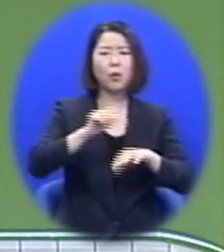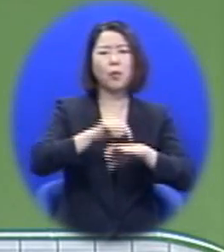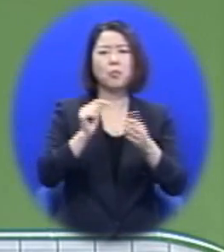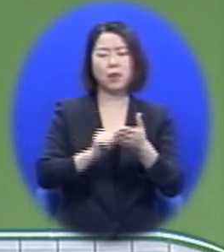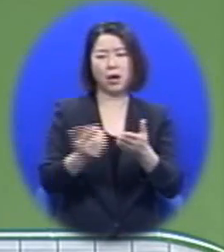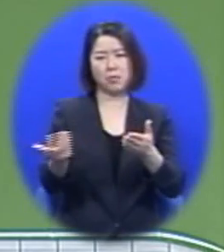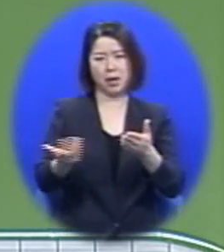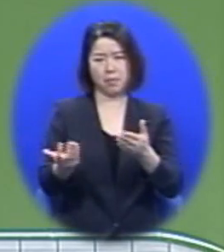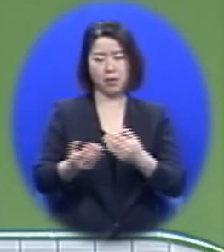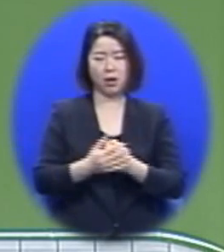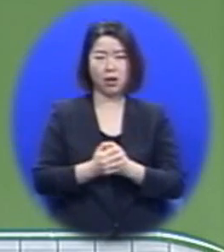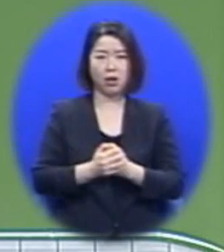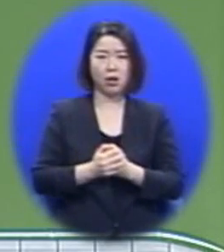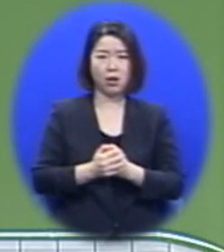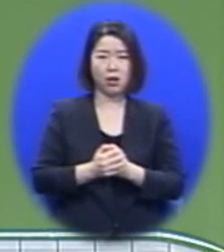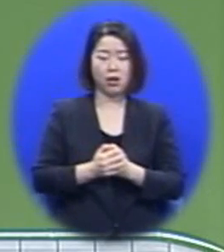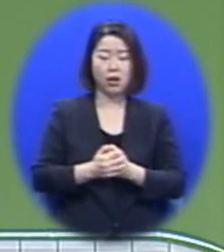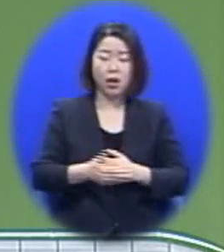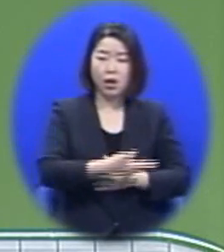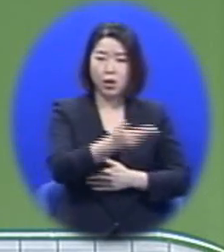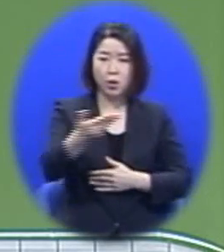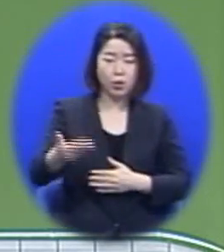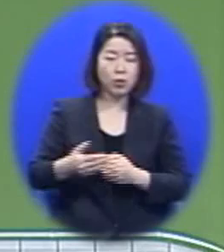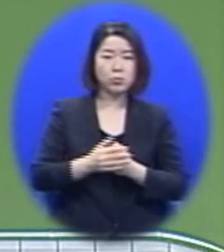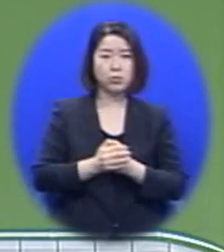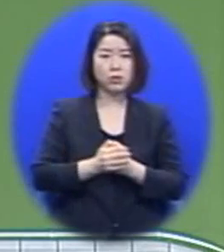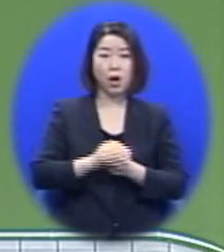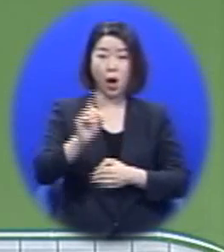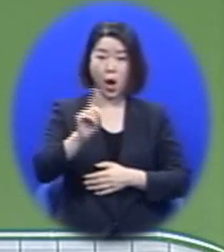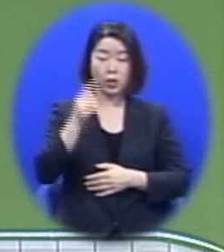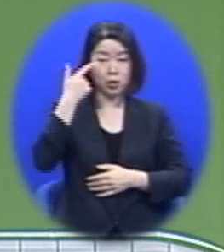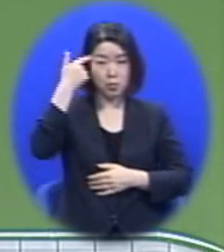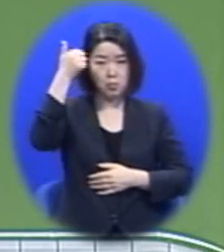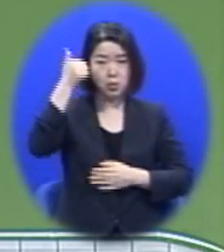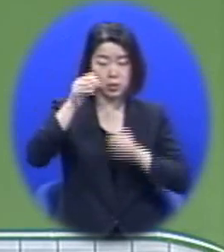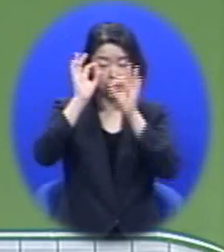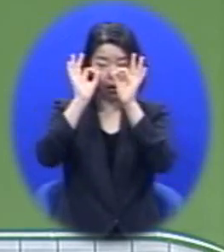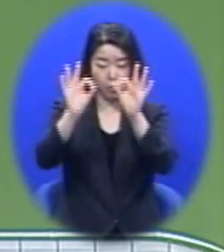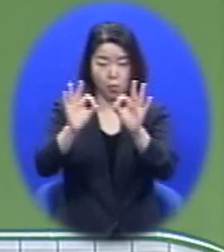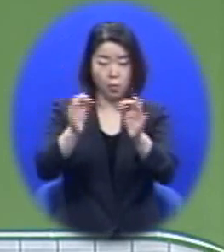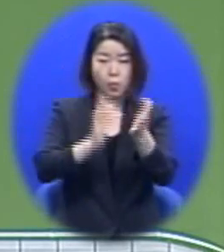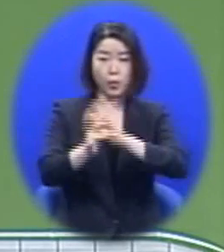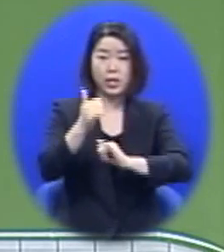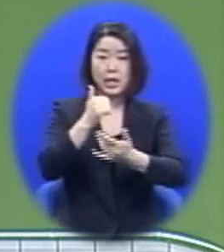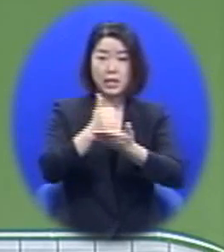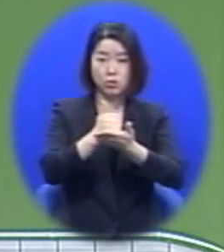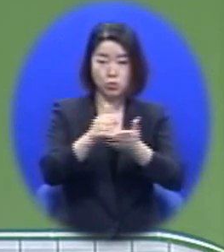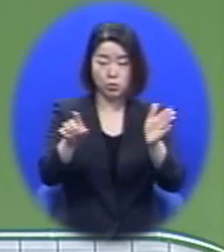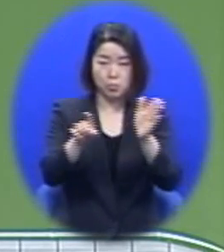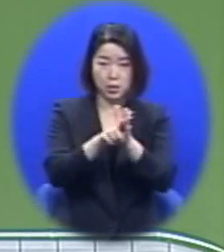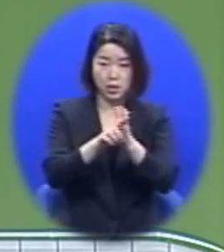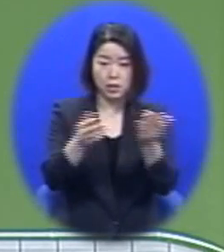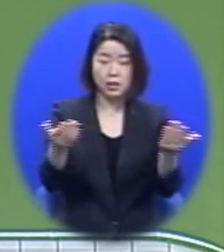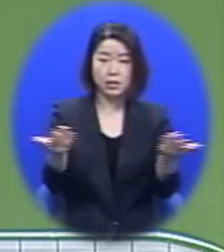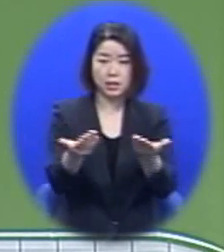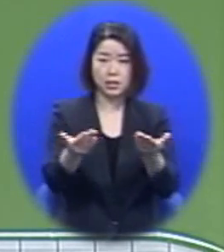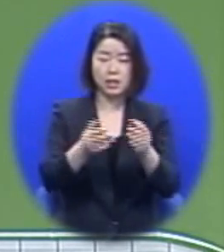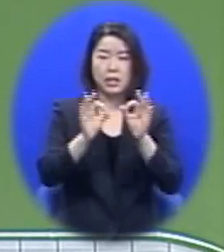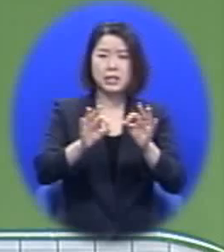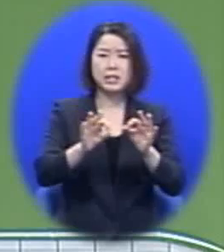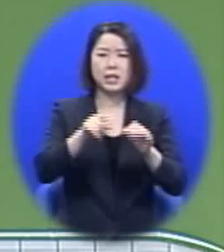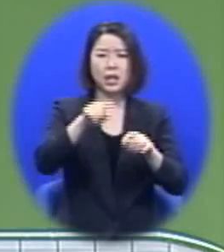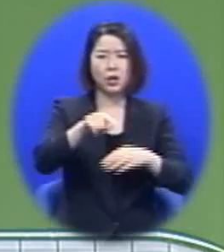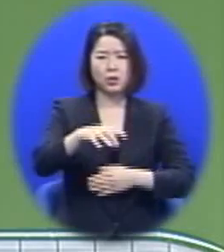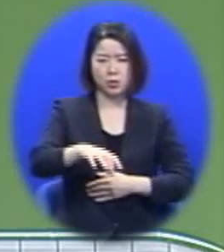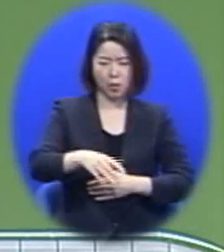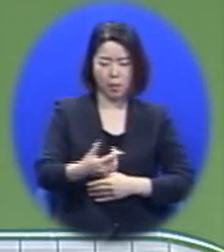아파요. 여러분 어떤 목사를 보고 예수를 믿는 일 이제 여기서